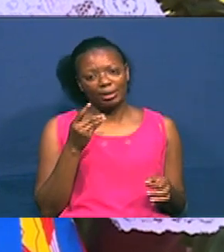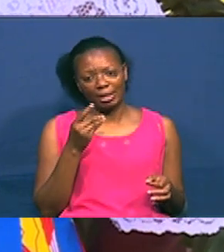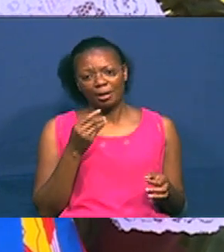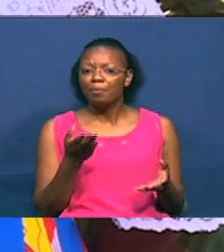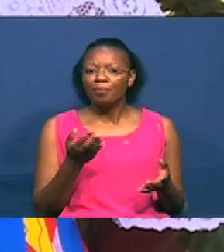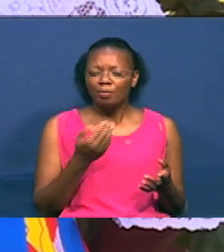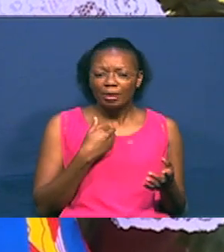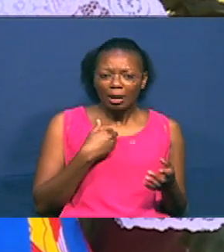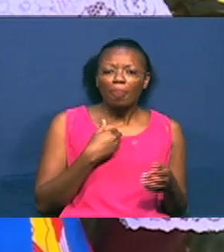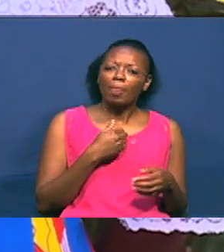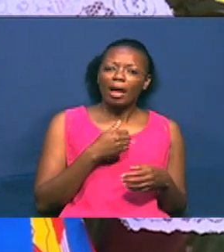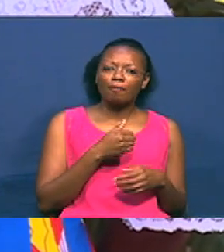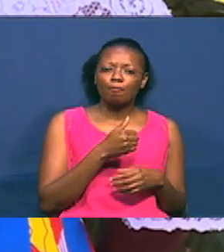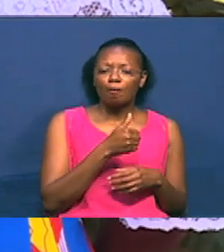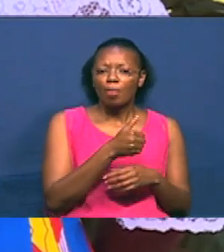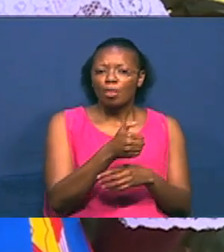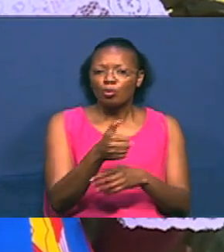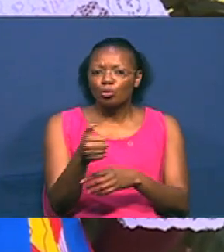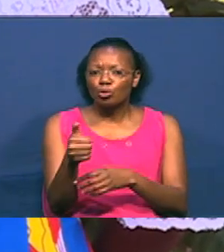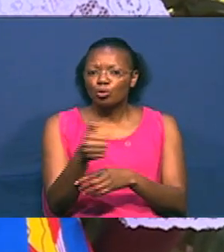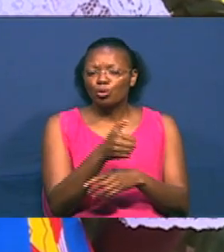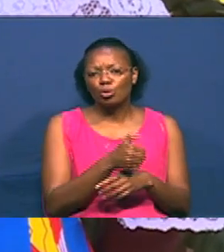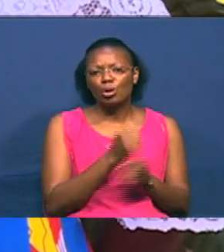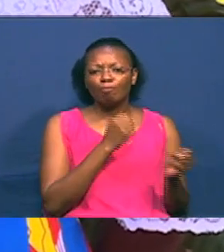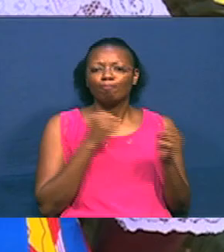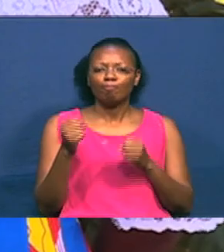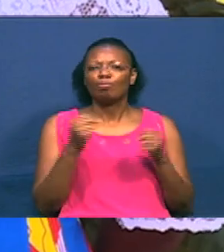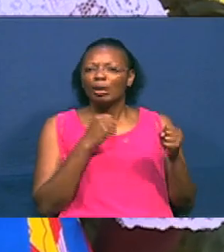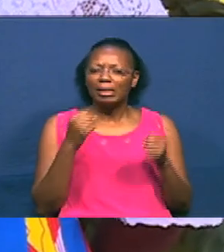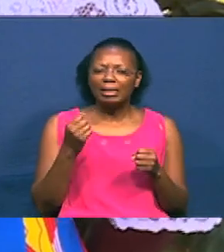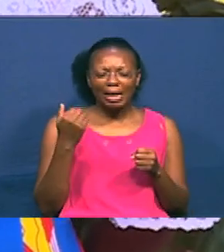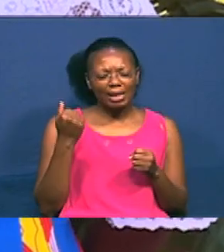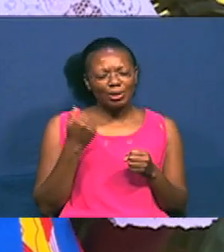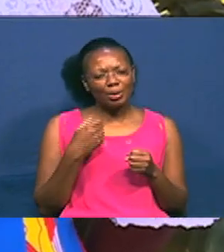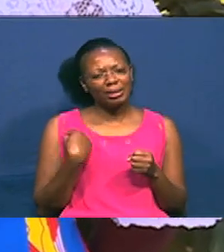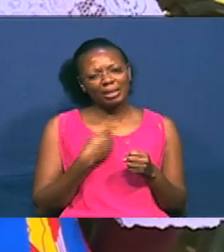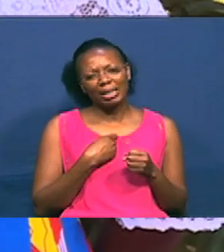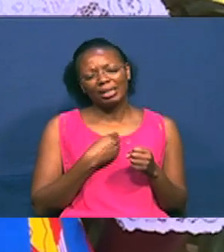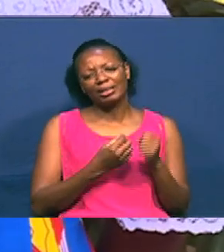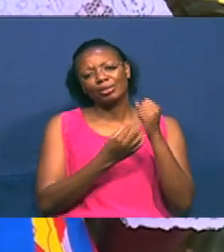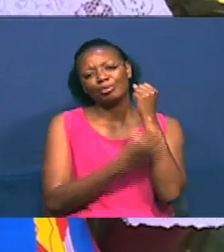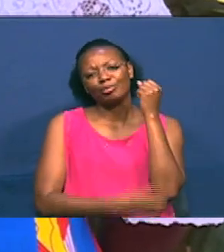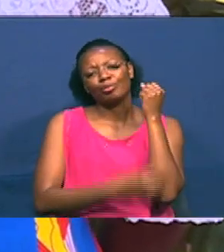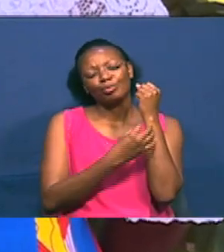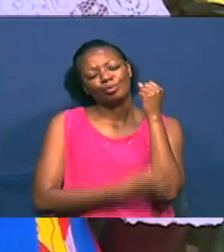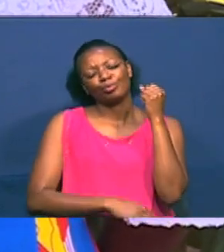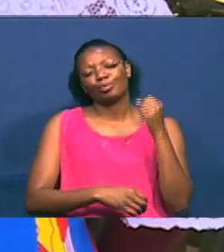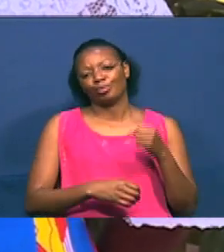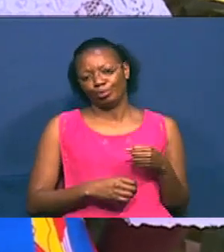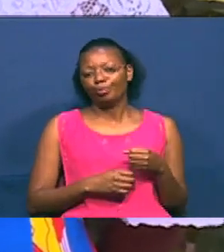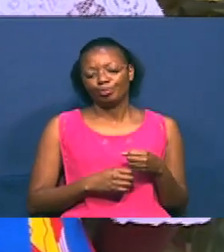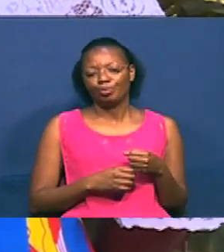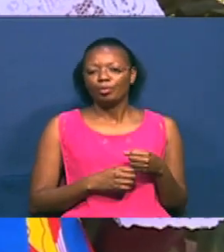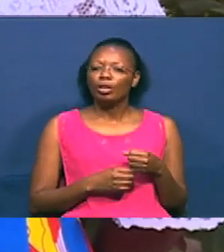hizi madawa kwa agrovet ilikuwa ni ngumu kwa sababu uchumi wetu huku uko chini sana, yani